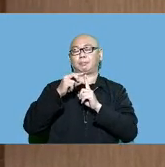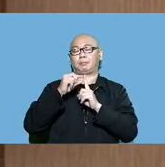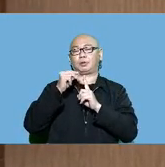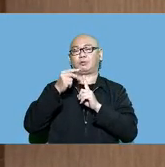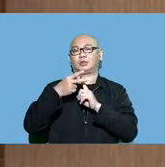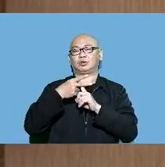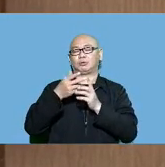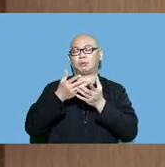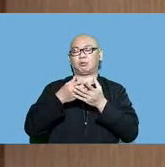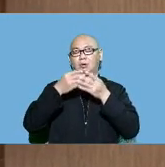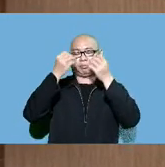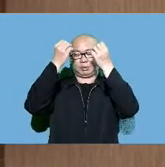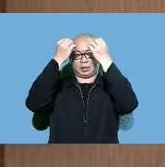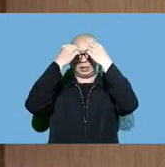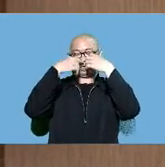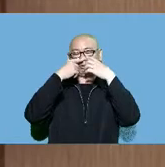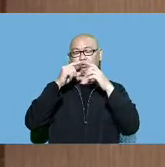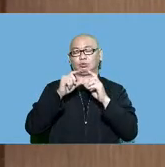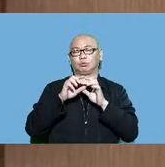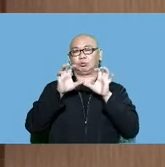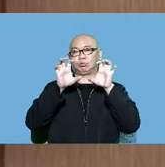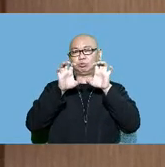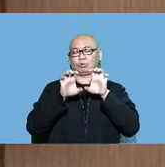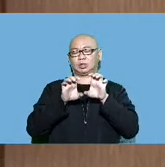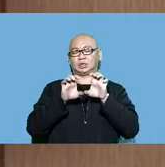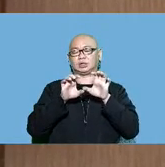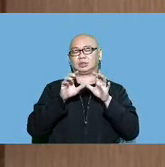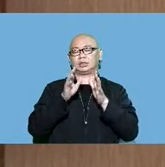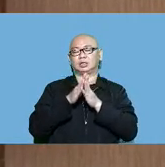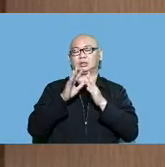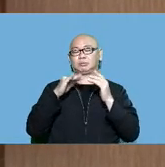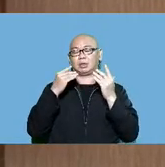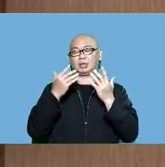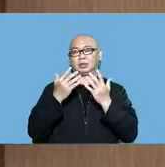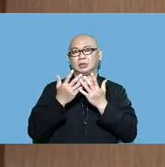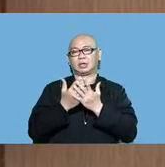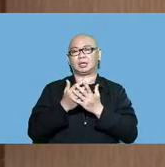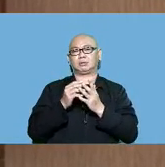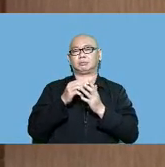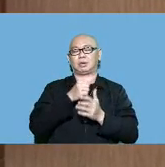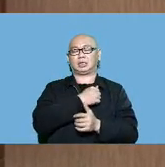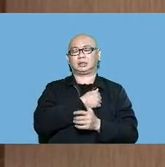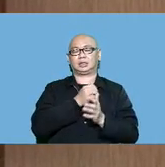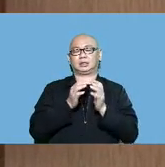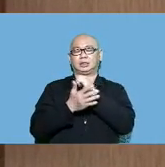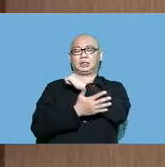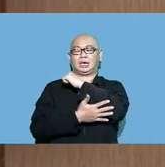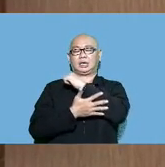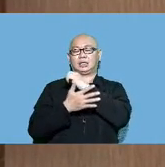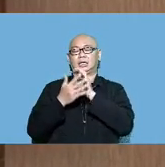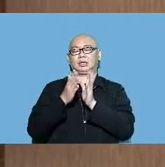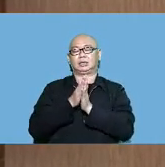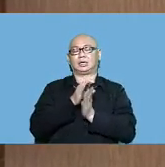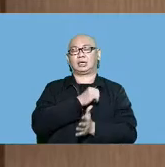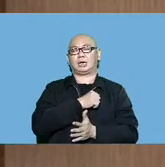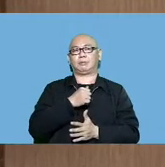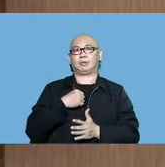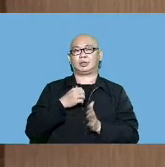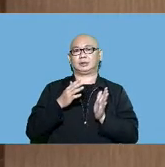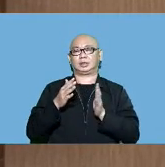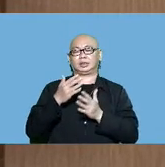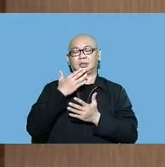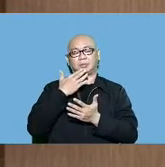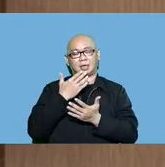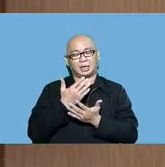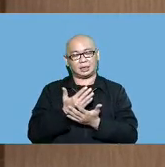membawa berkah bagi Universitas Negeri Semarang, masyarakat, bangsa, negara, dan agama. Sekian,